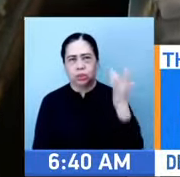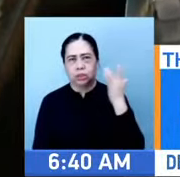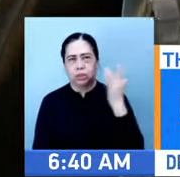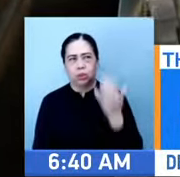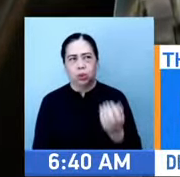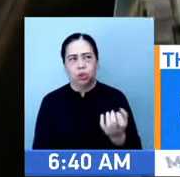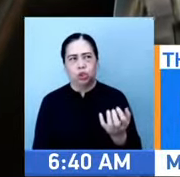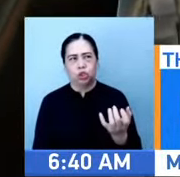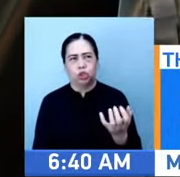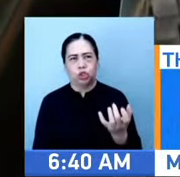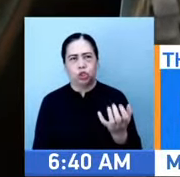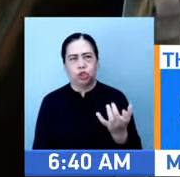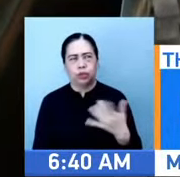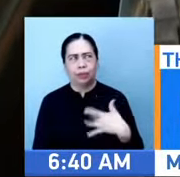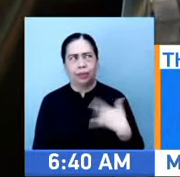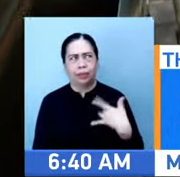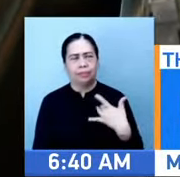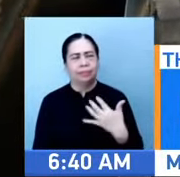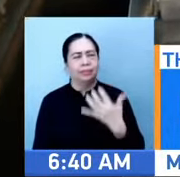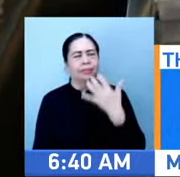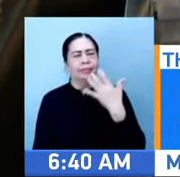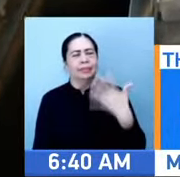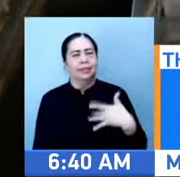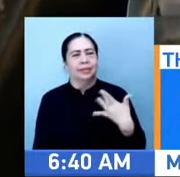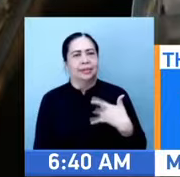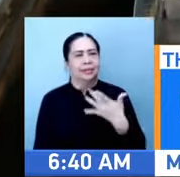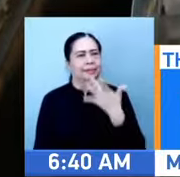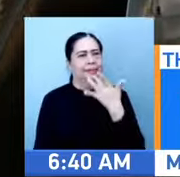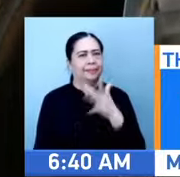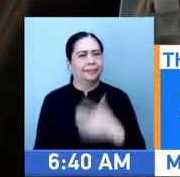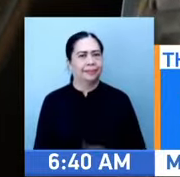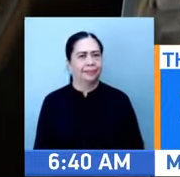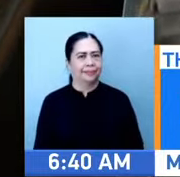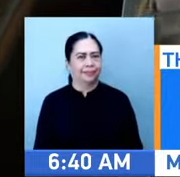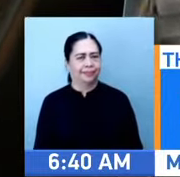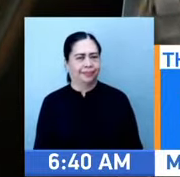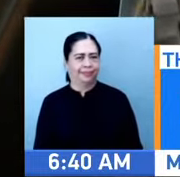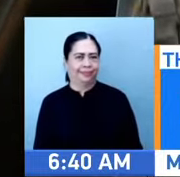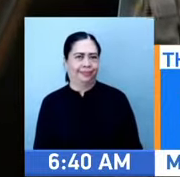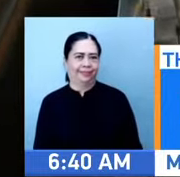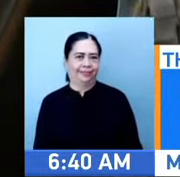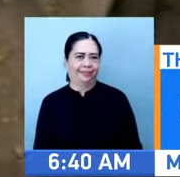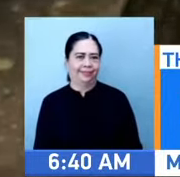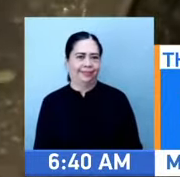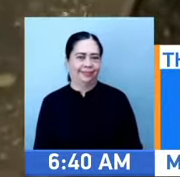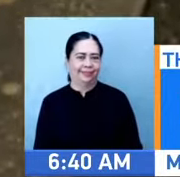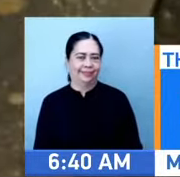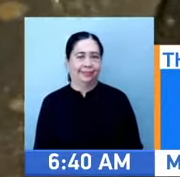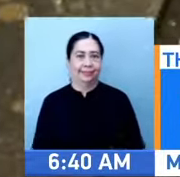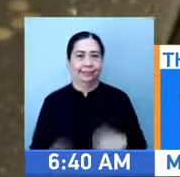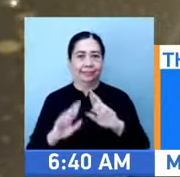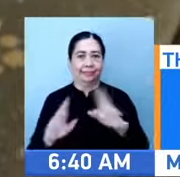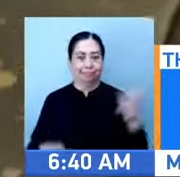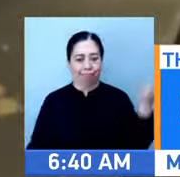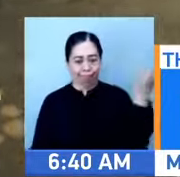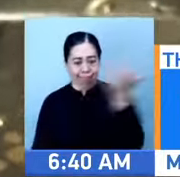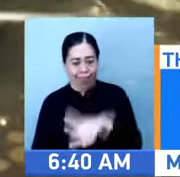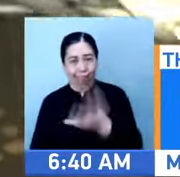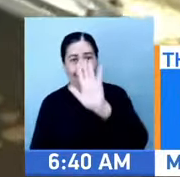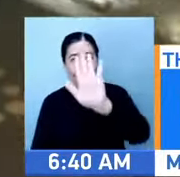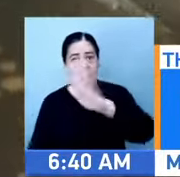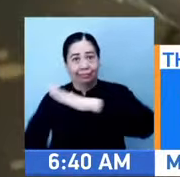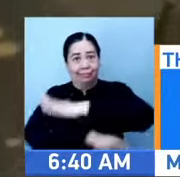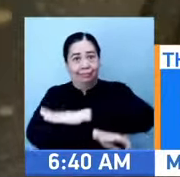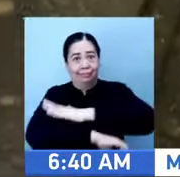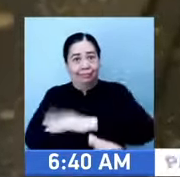Matatakam ka na talaga Yes, Chef. Yan. At isa-serve sa'yo yan, sa table mo, na kumukulo talaga sa init. Talaga? Yes. Eh, no, makikita nyo